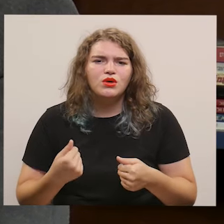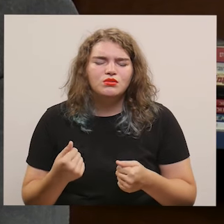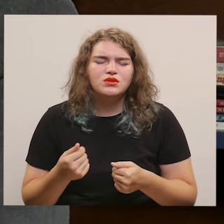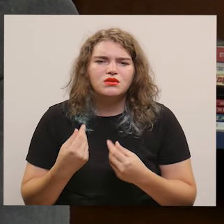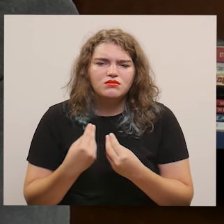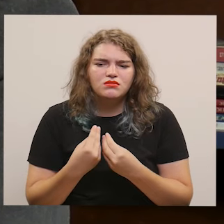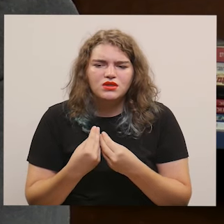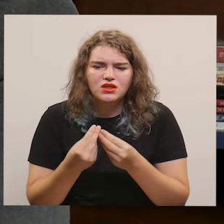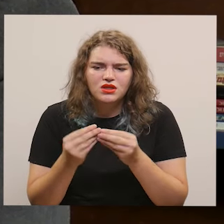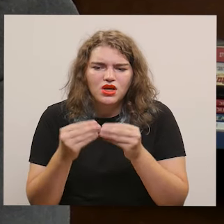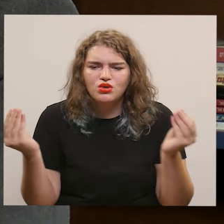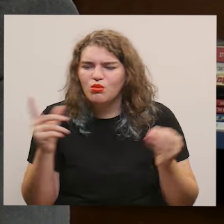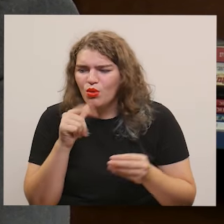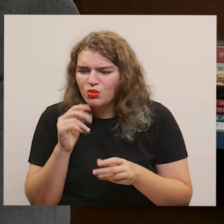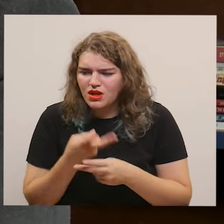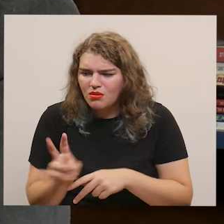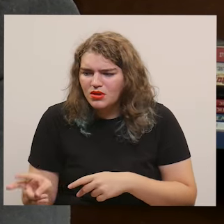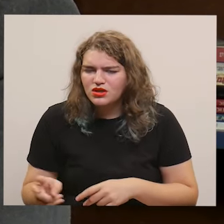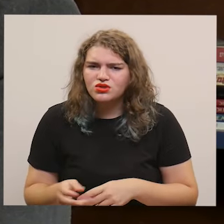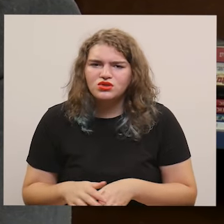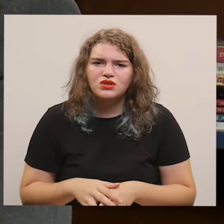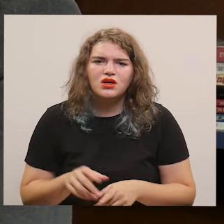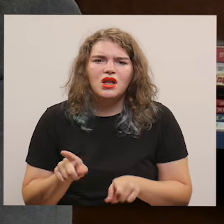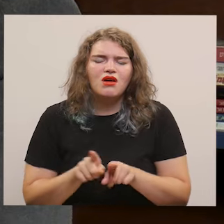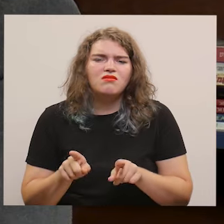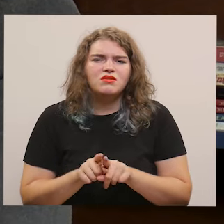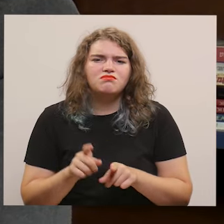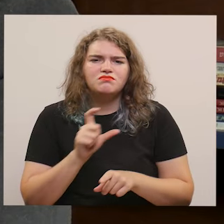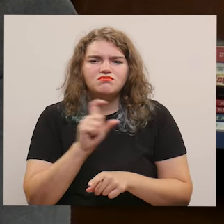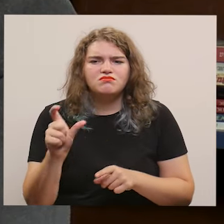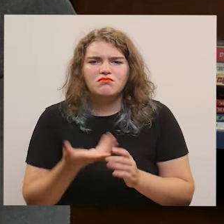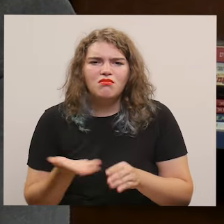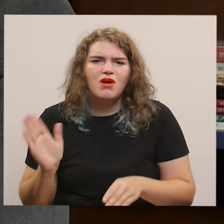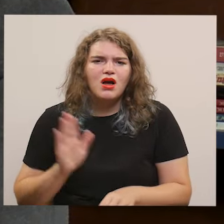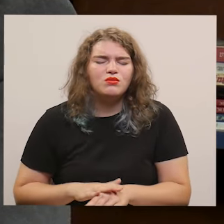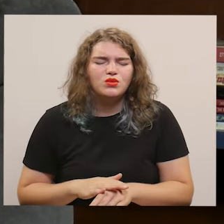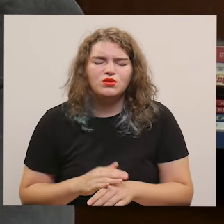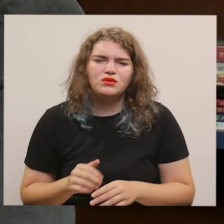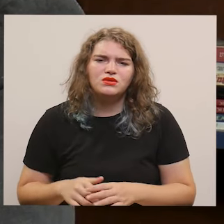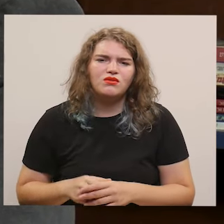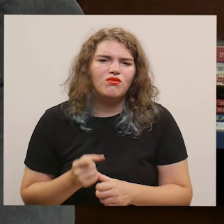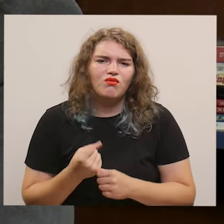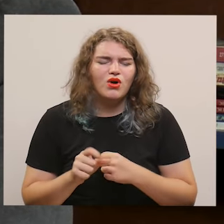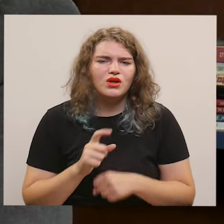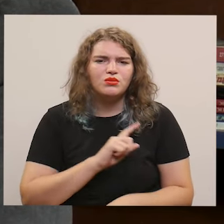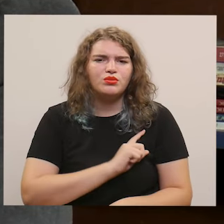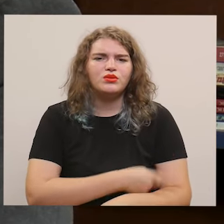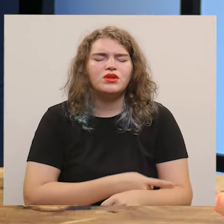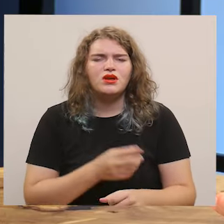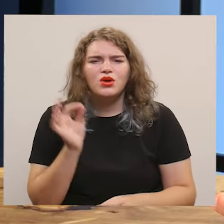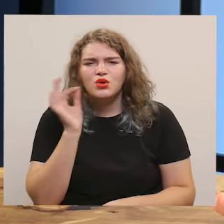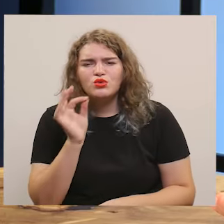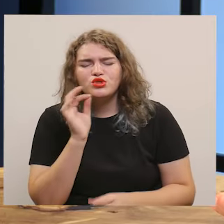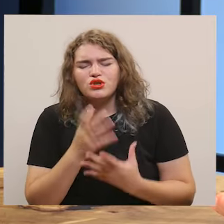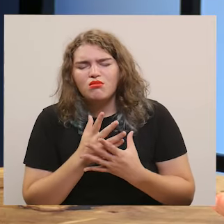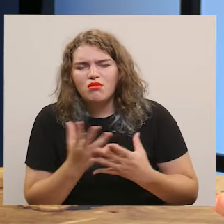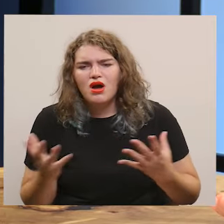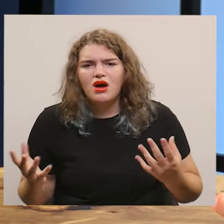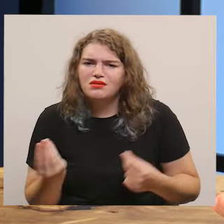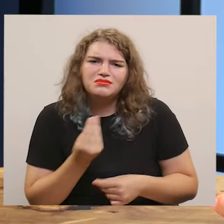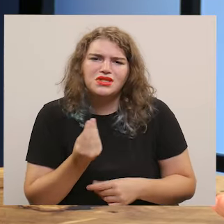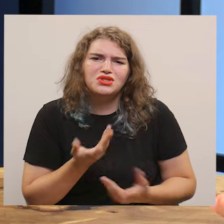îmi descoper unde am greșit. Cu un sentiment de vinovăție, care era predominant în perioada asta. Foarte puternic și o rușine foarte mare. Dar de